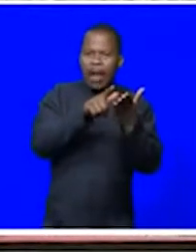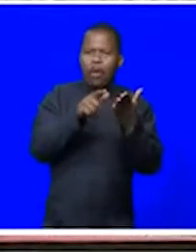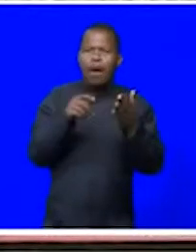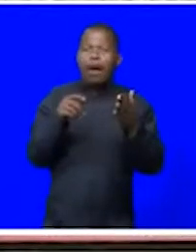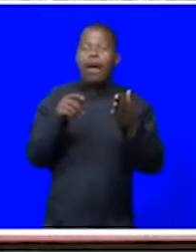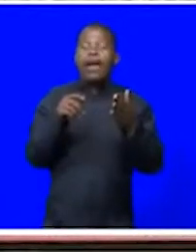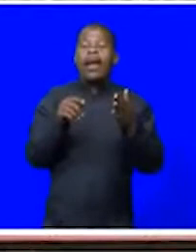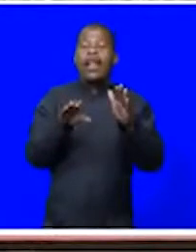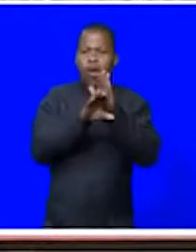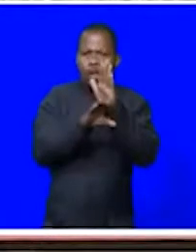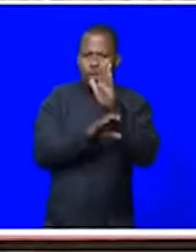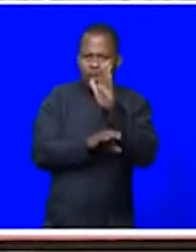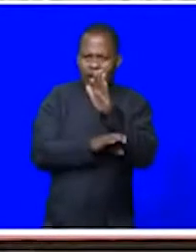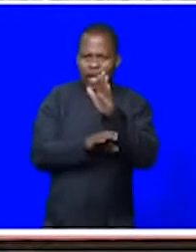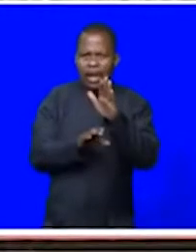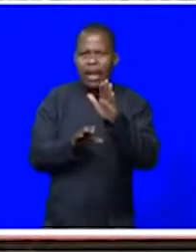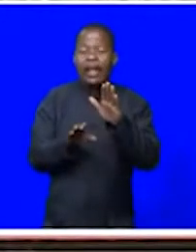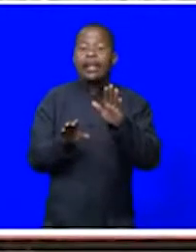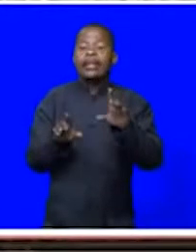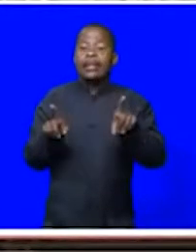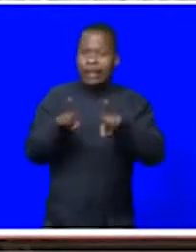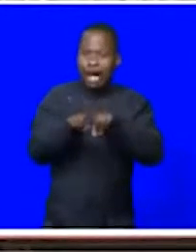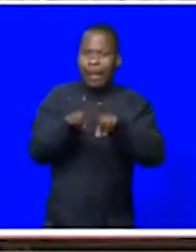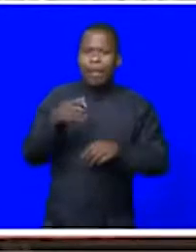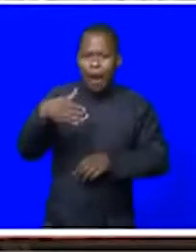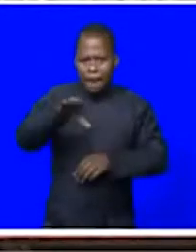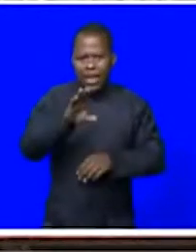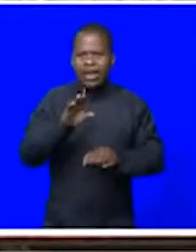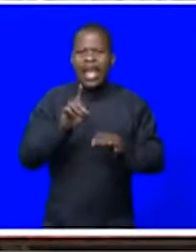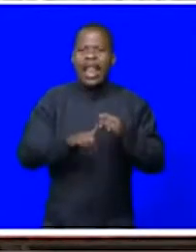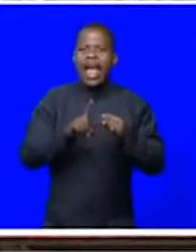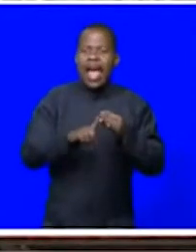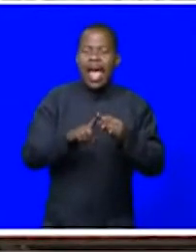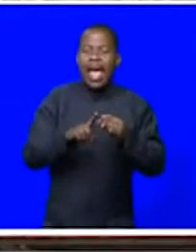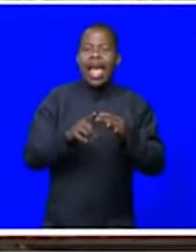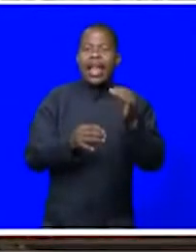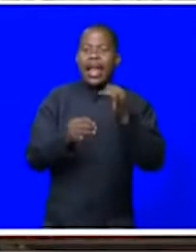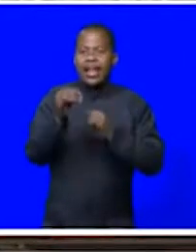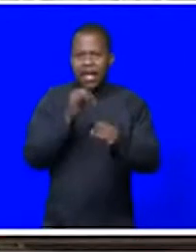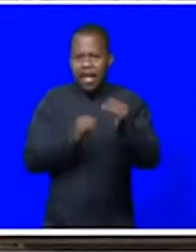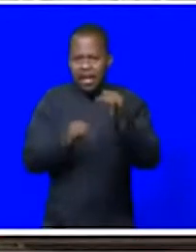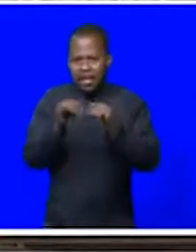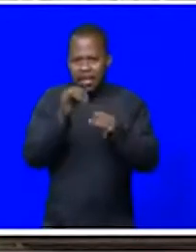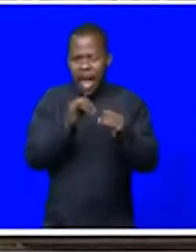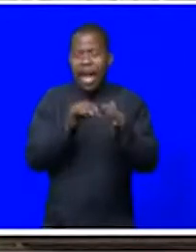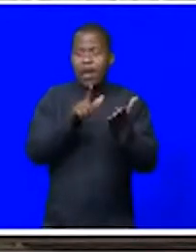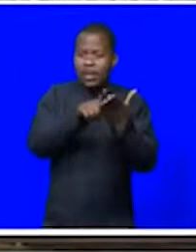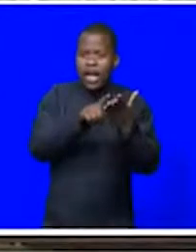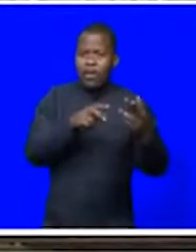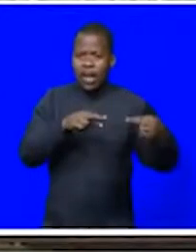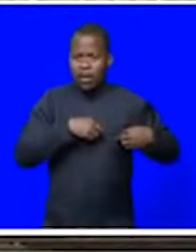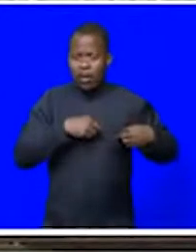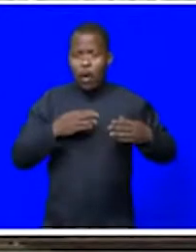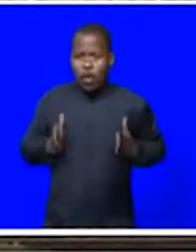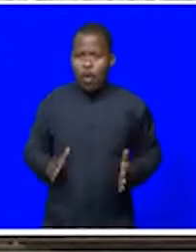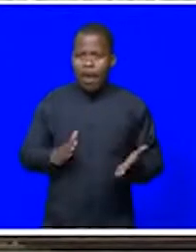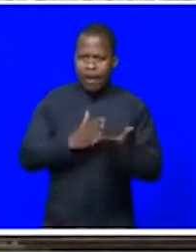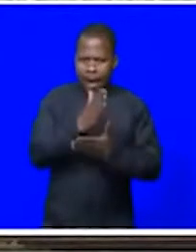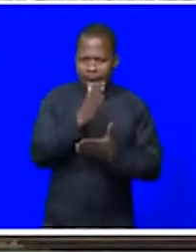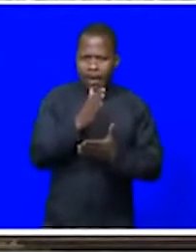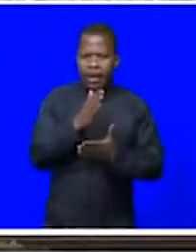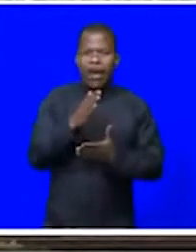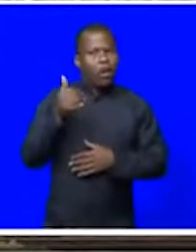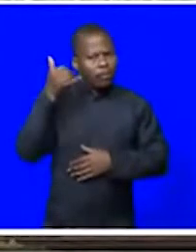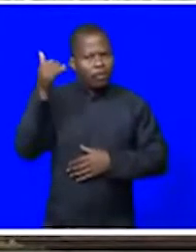wesisekelo welive kanye nemithetho yakamhlaba lebuke emalungelo ebantu. Sivele sifuna kufaka imivo yaso ngalomthetho esingathinzana naLinda